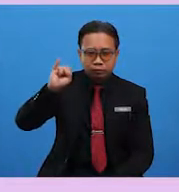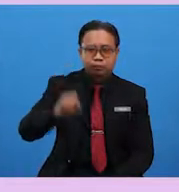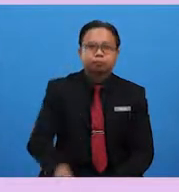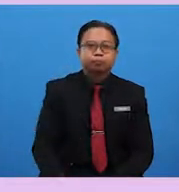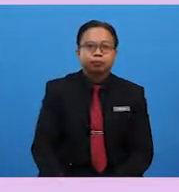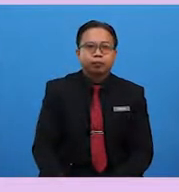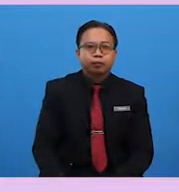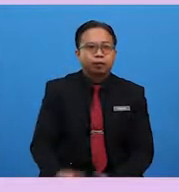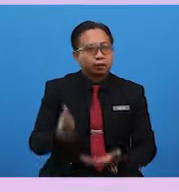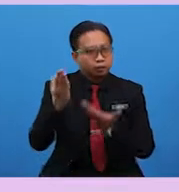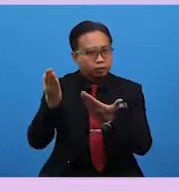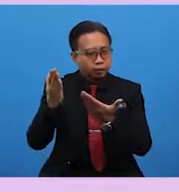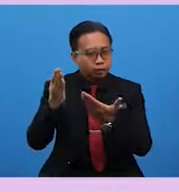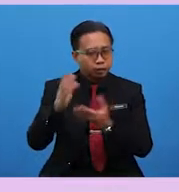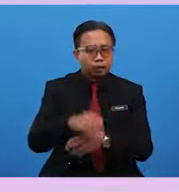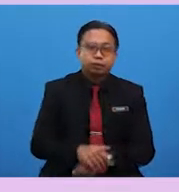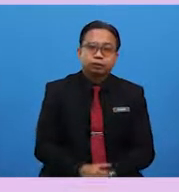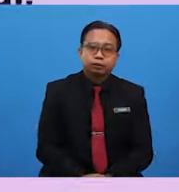stylish Asy